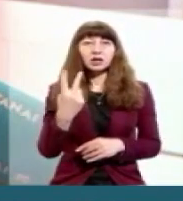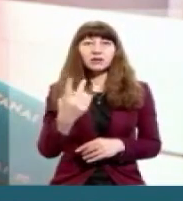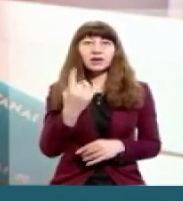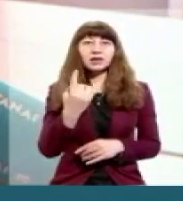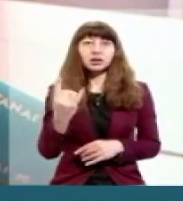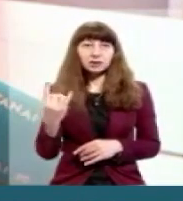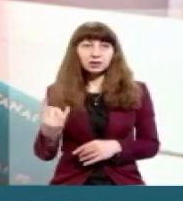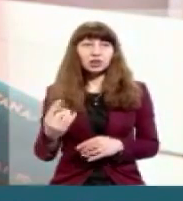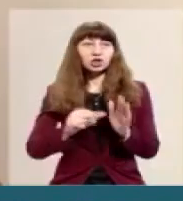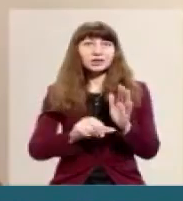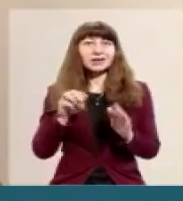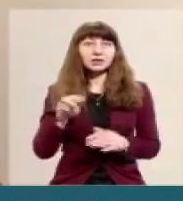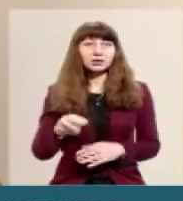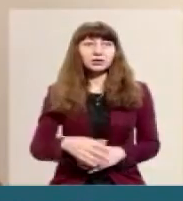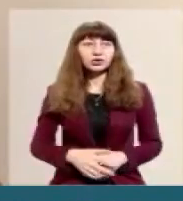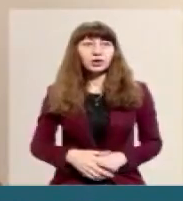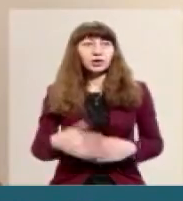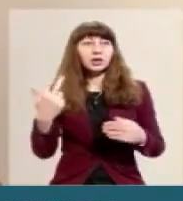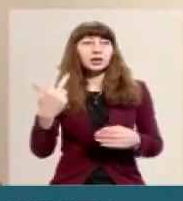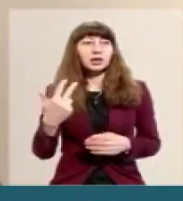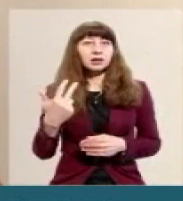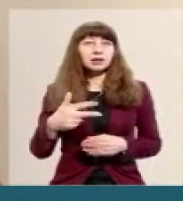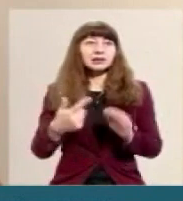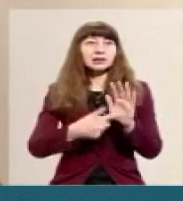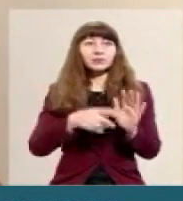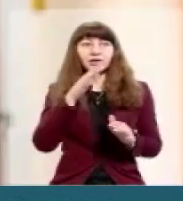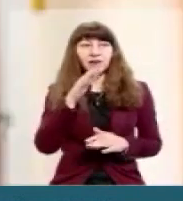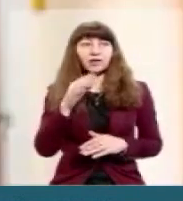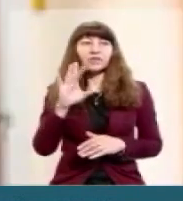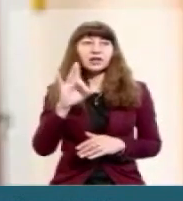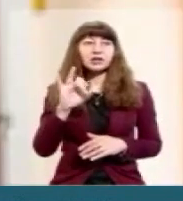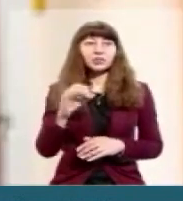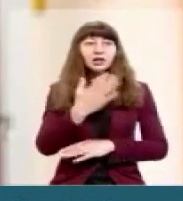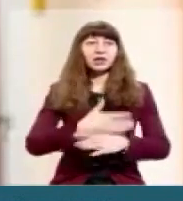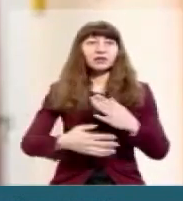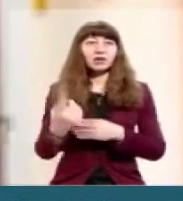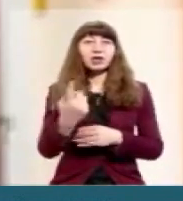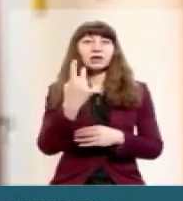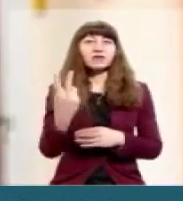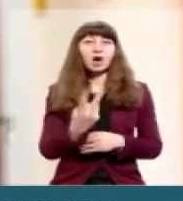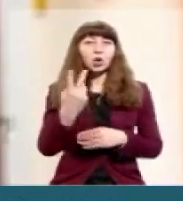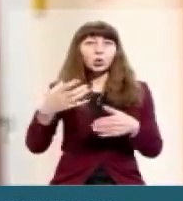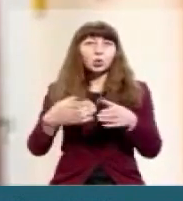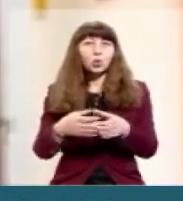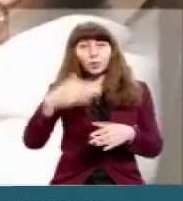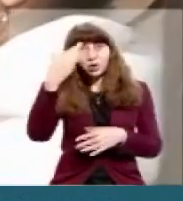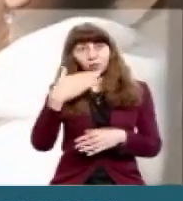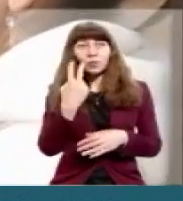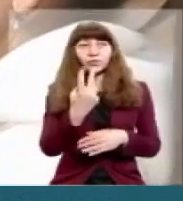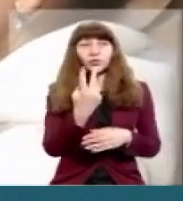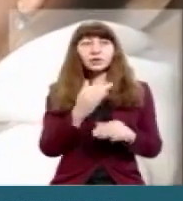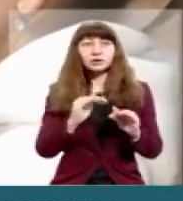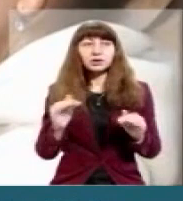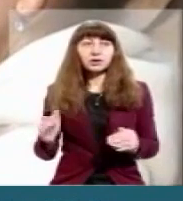теңгені құрайды. 37 жастағы Владимир Резниченко туғанынан екінші топтағы мүгедек екі баланың әкесі.